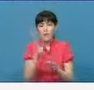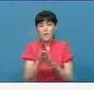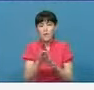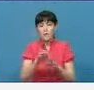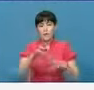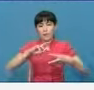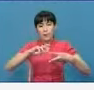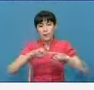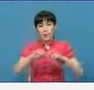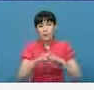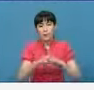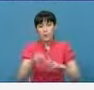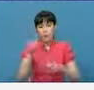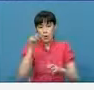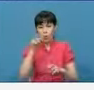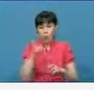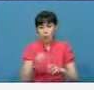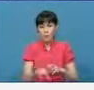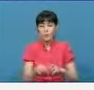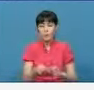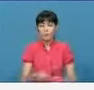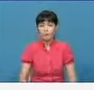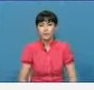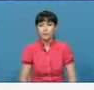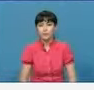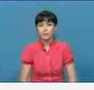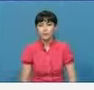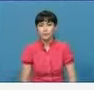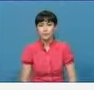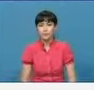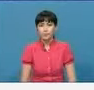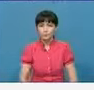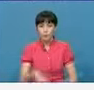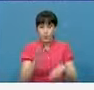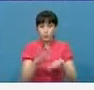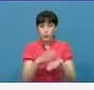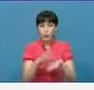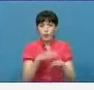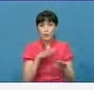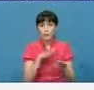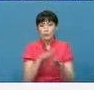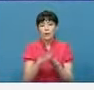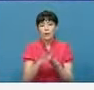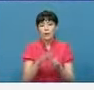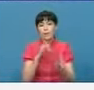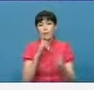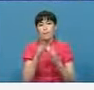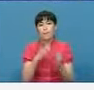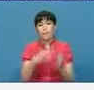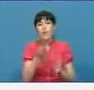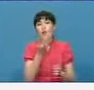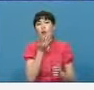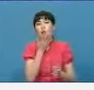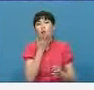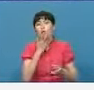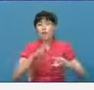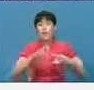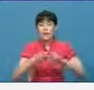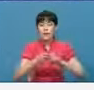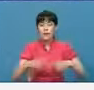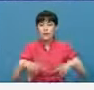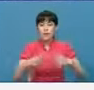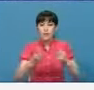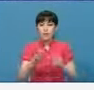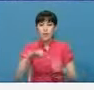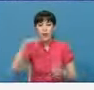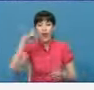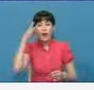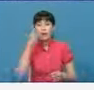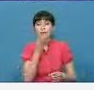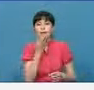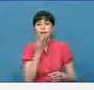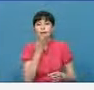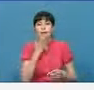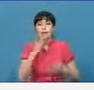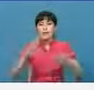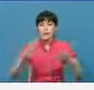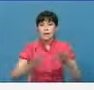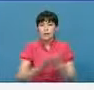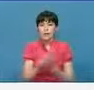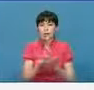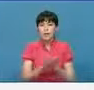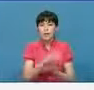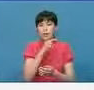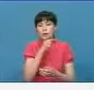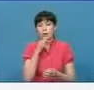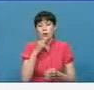де темірқазығы да осы. Жақсы өтіп жатыр. Форумда елдік ұлттық мәселелер көтерілді. Бірі қазақ тілінде шығатын басылым жанынан